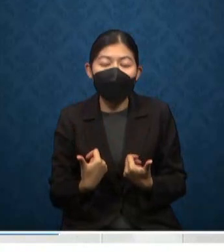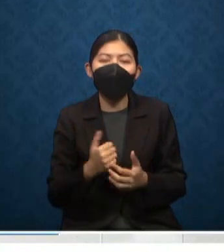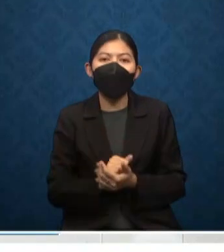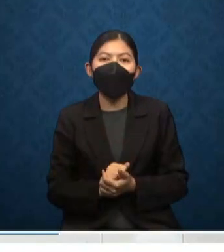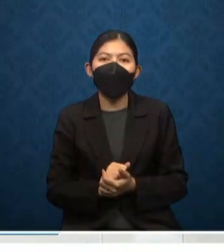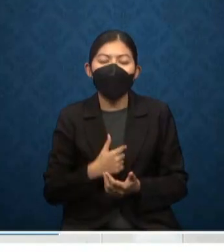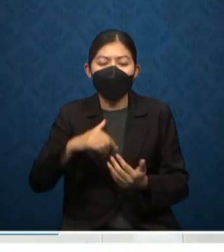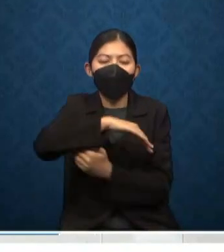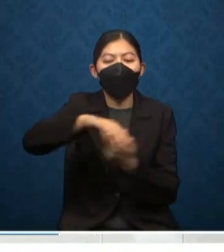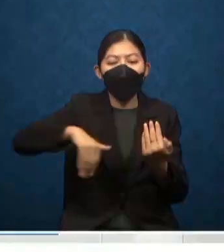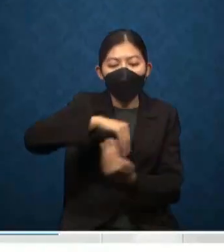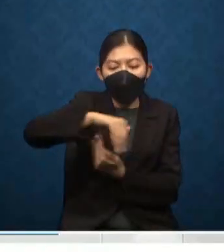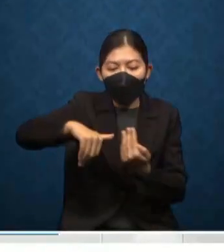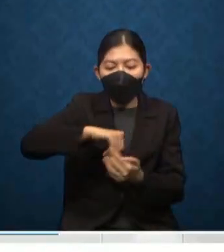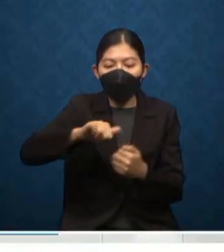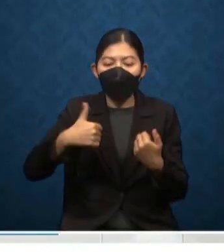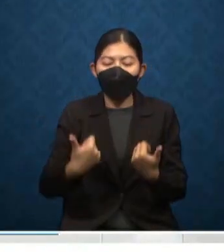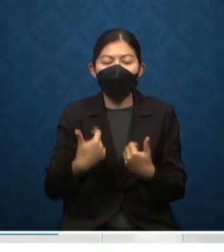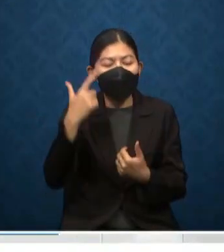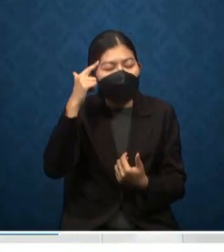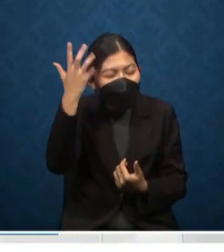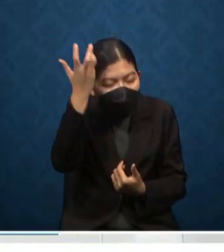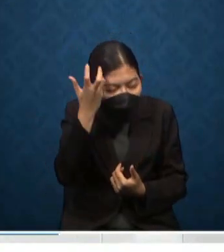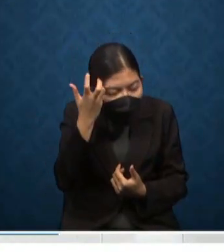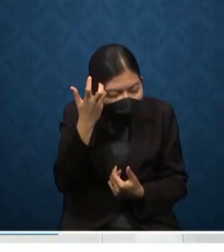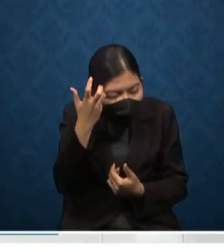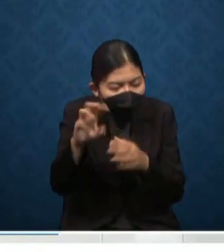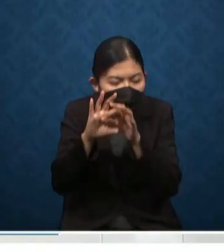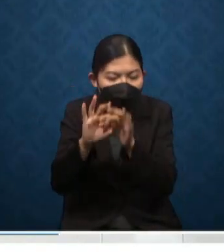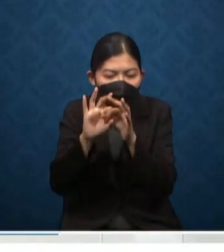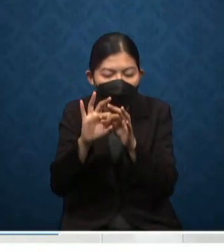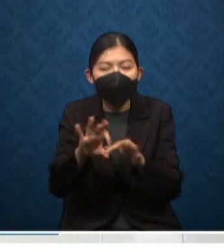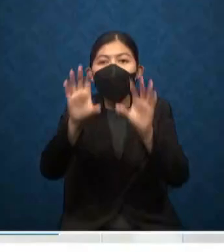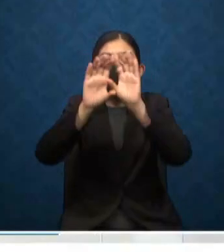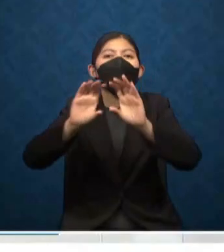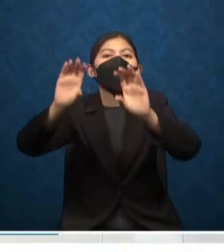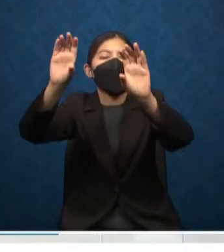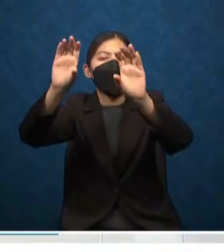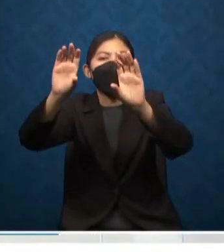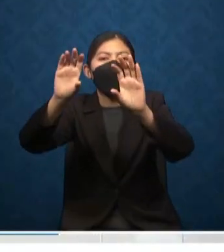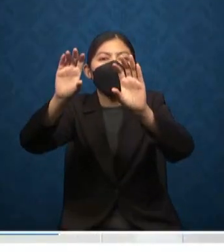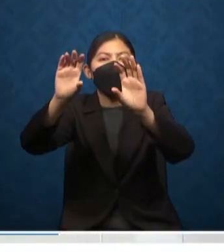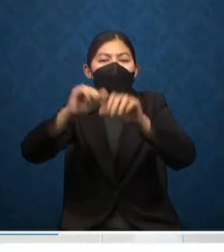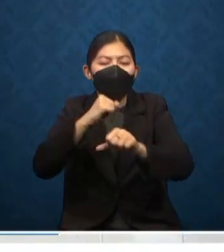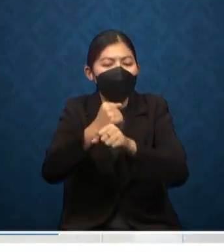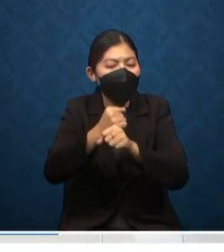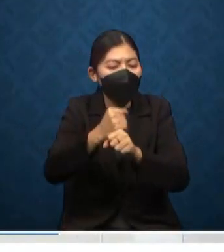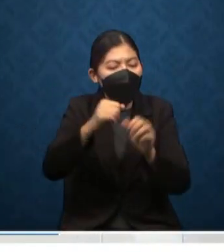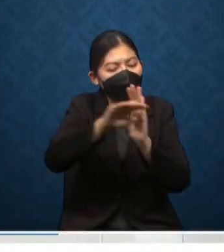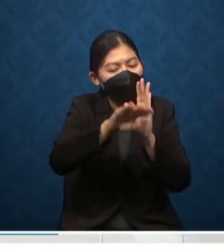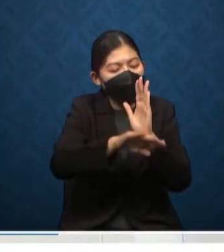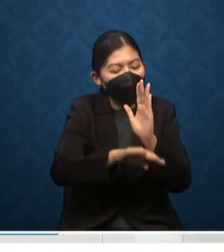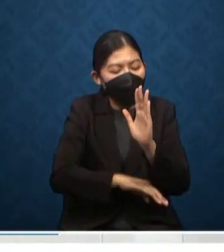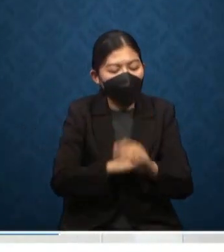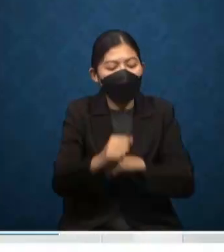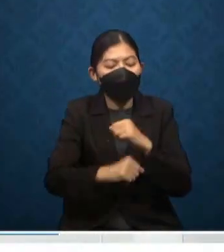องของสิ่งแวดล้อมอย่างที่ท่าน เป็นกังวลนะครับหน่วยงานของรัฐก็มีการดำเนินงานในอย่างต่อเนื่องอย่างทุกปีนะครับไม่ว่